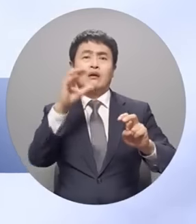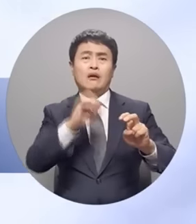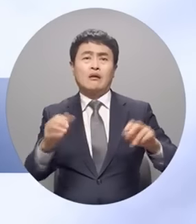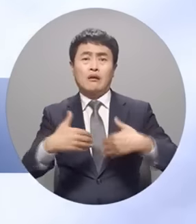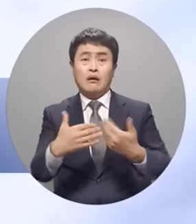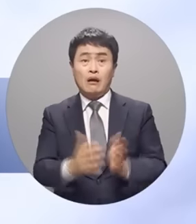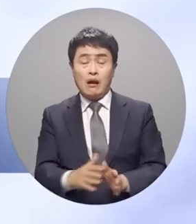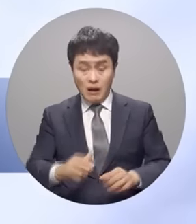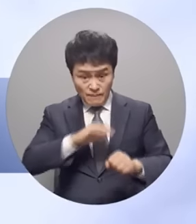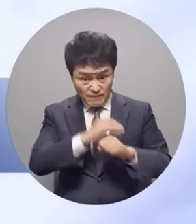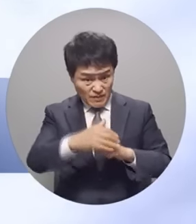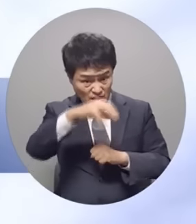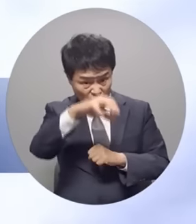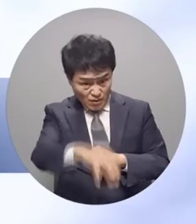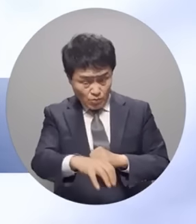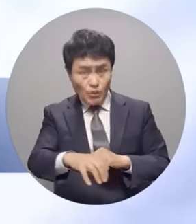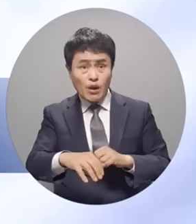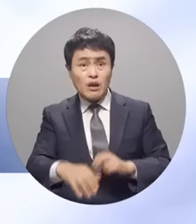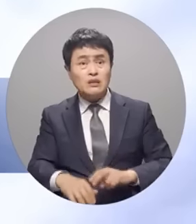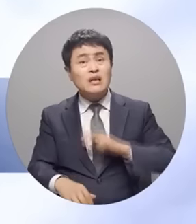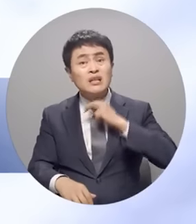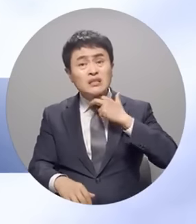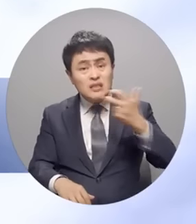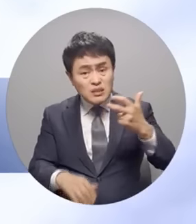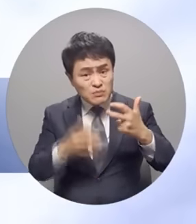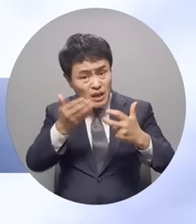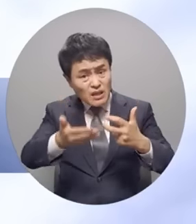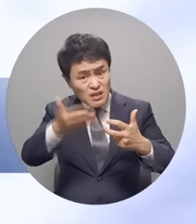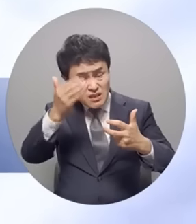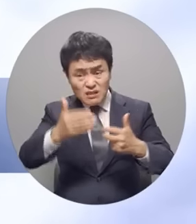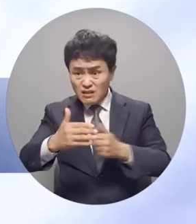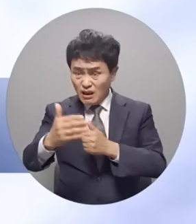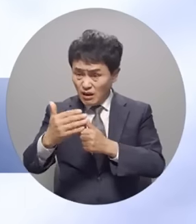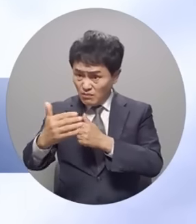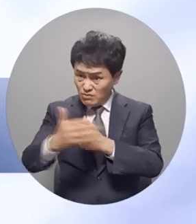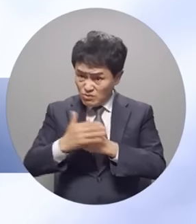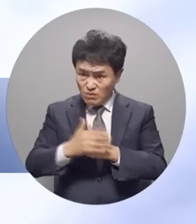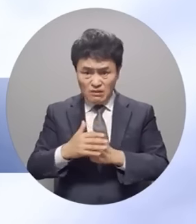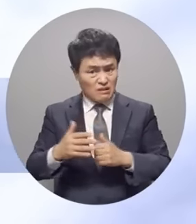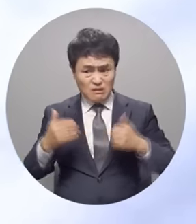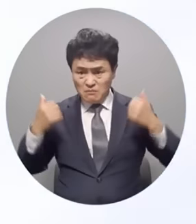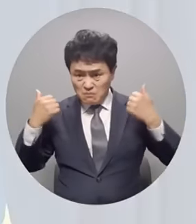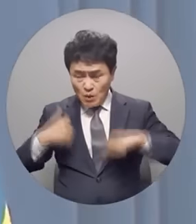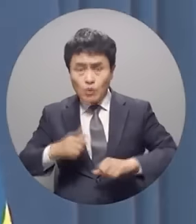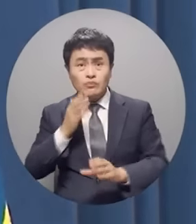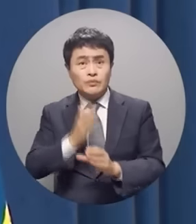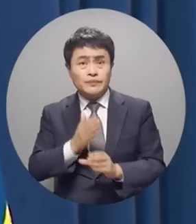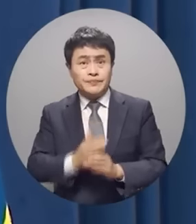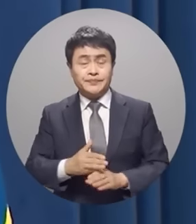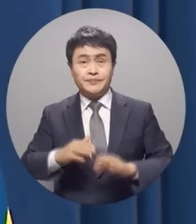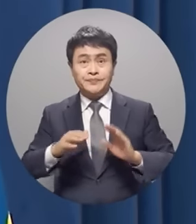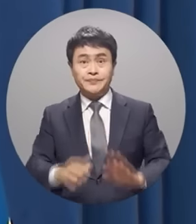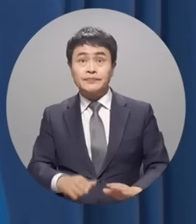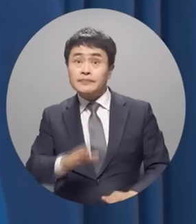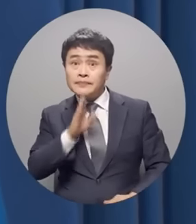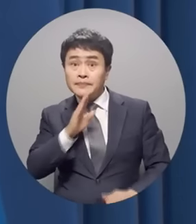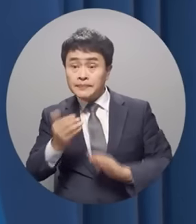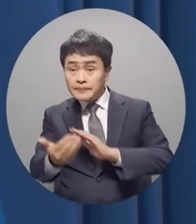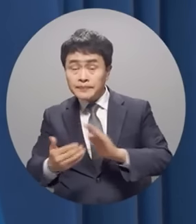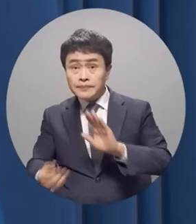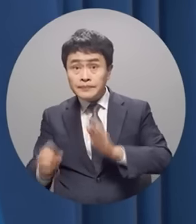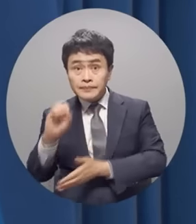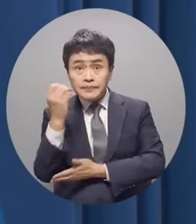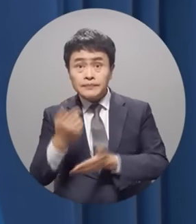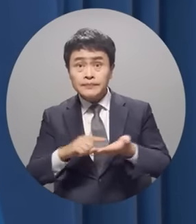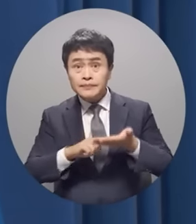TK에서도 70대 이상 노인들도 지지를 철회하고 있습니다. 실제 하루 전 발표된